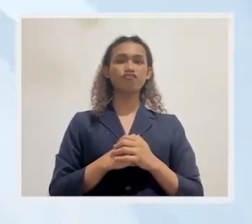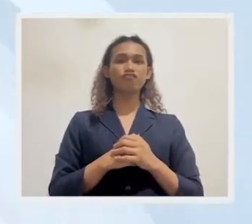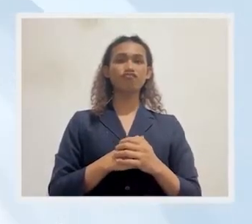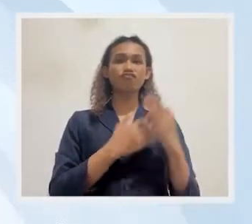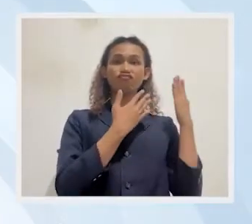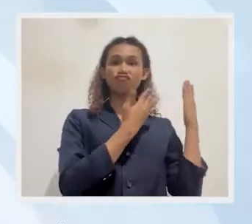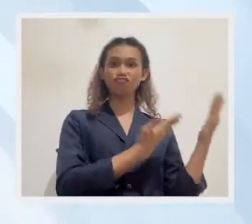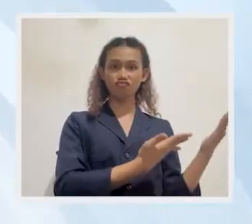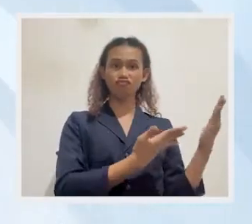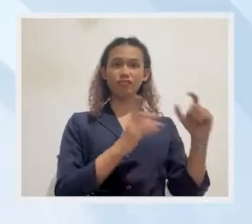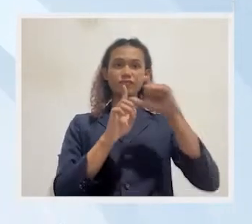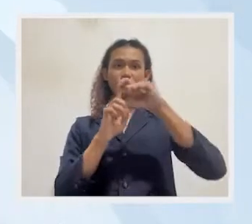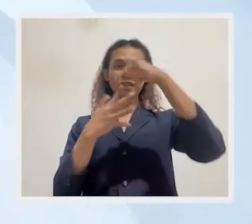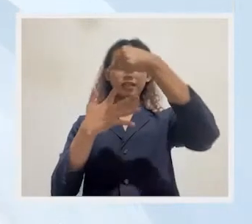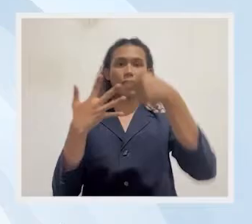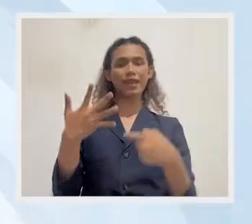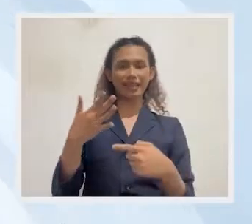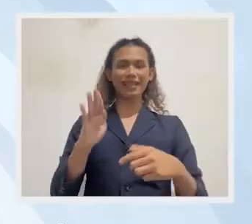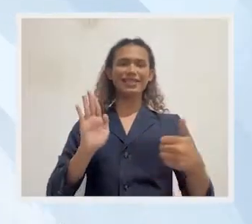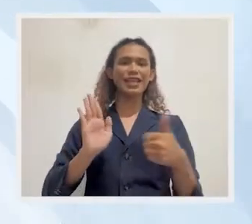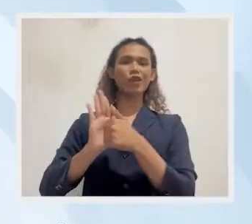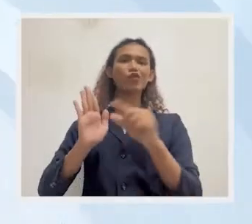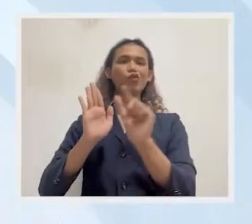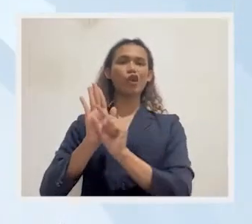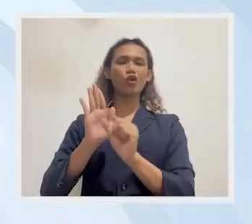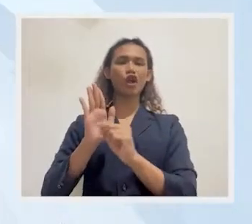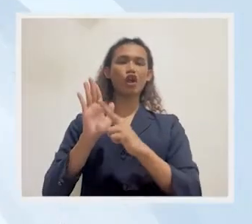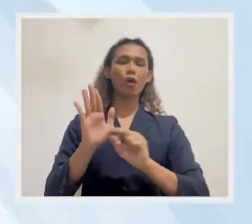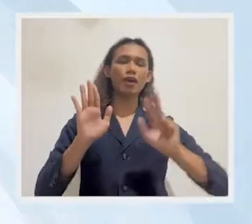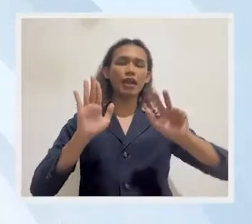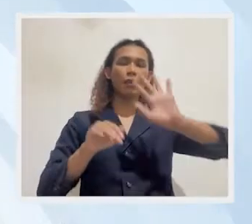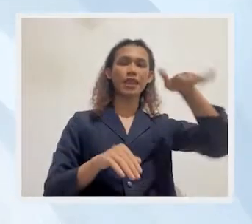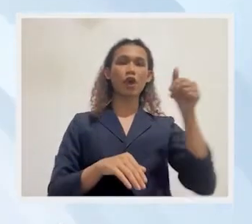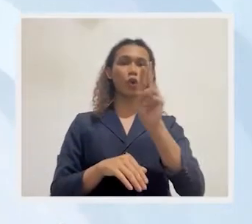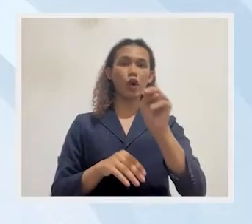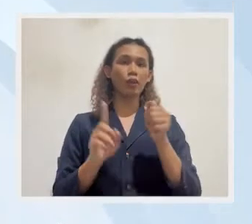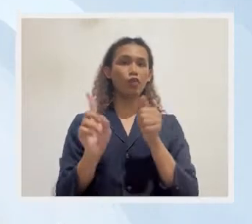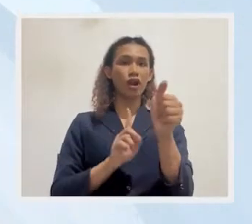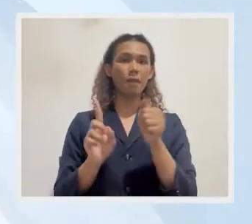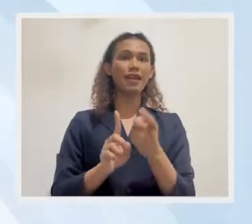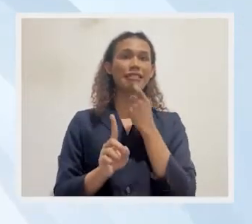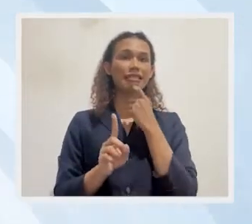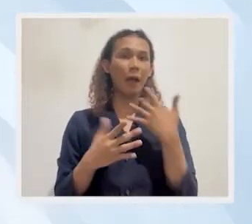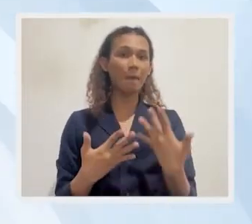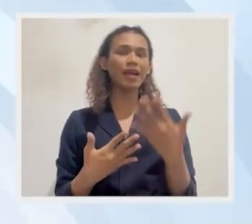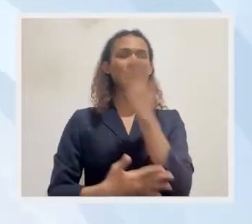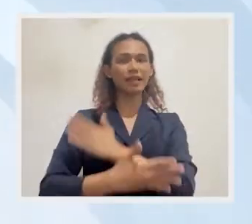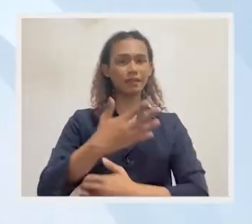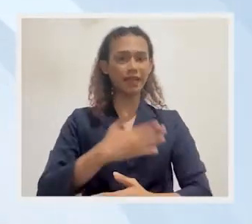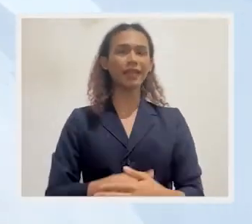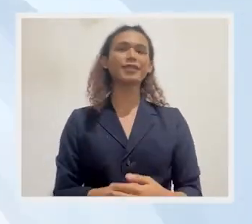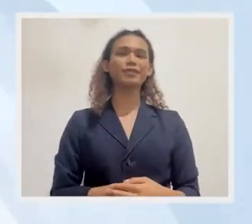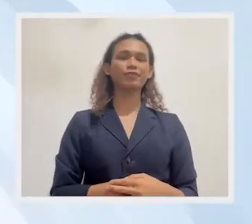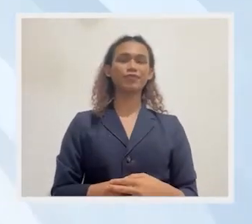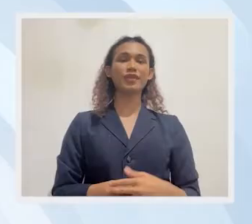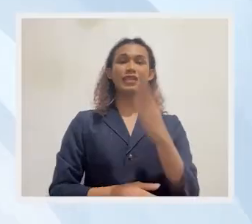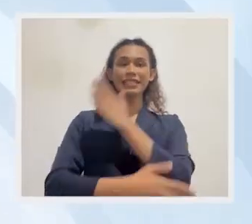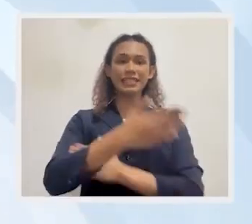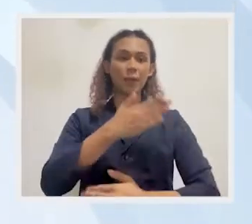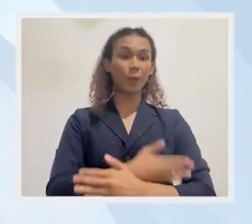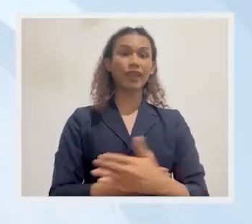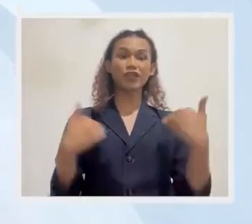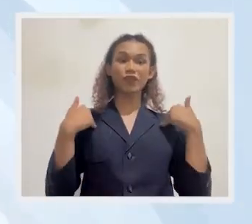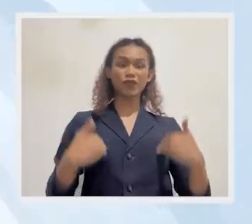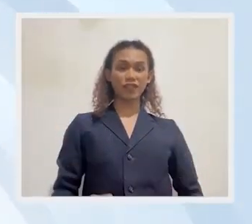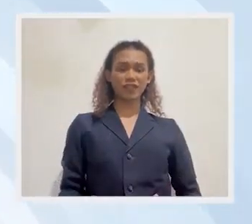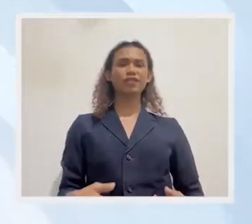ragam disabilitas berdasarkan Undang-Undang Nomor 8 Tahun 2016 tentang penyandang disabilitas. Disabilitas